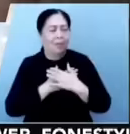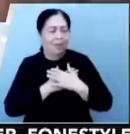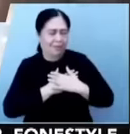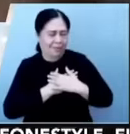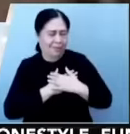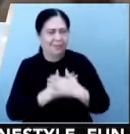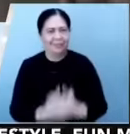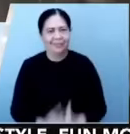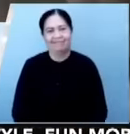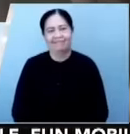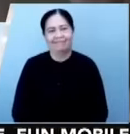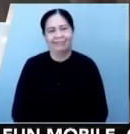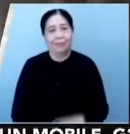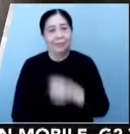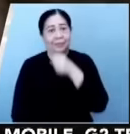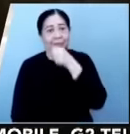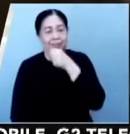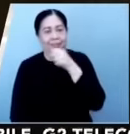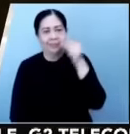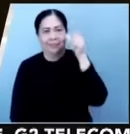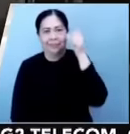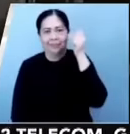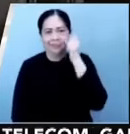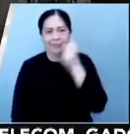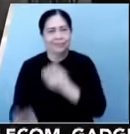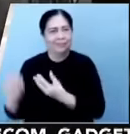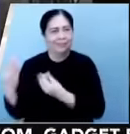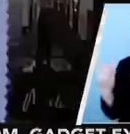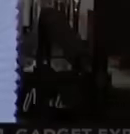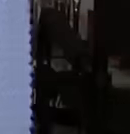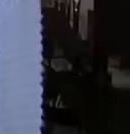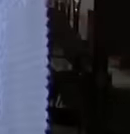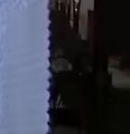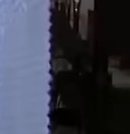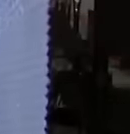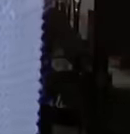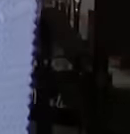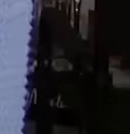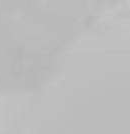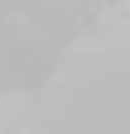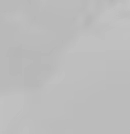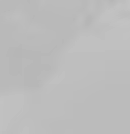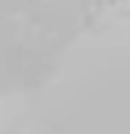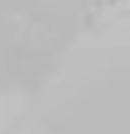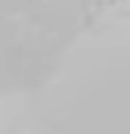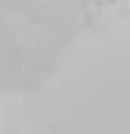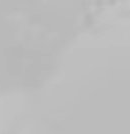Lars Santiago, updated sa Showbiz Happening.